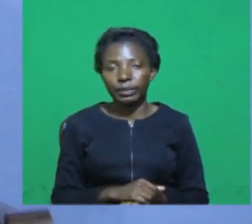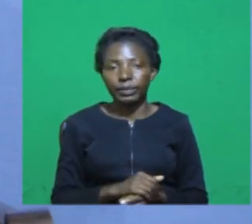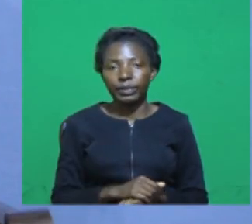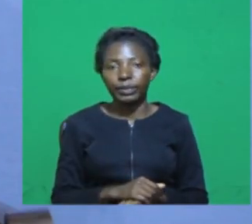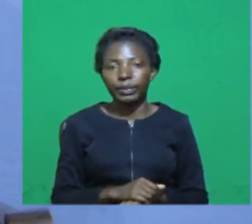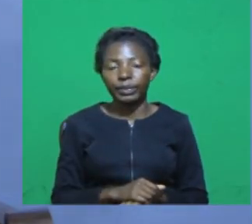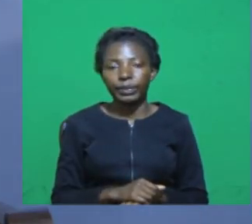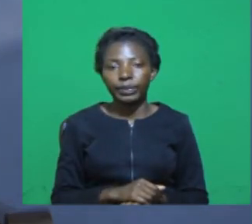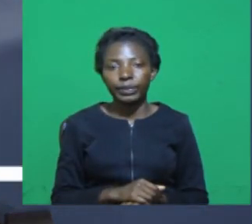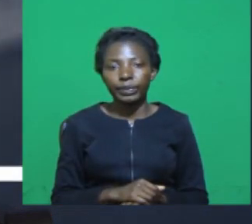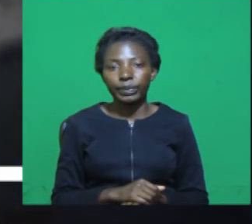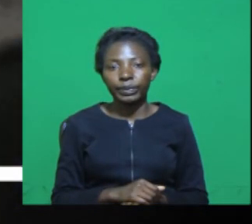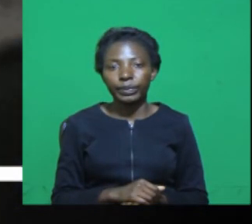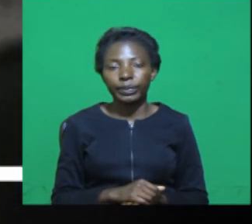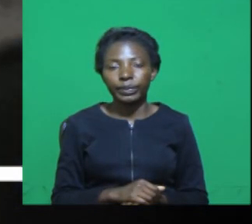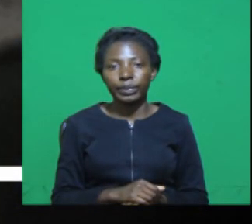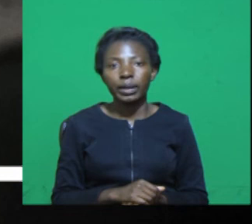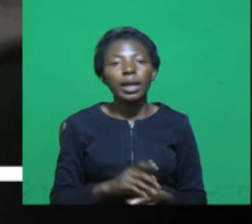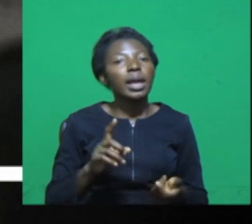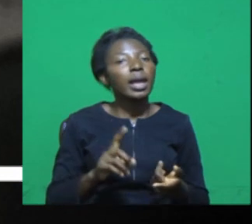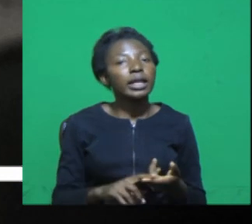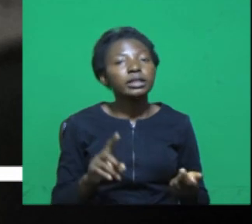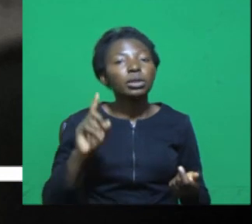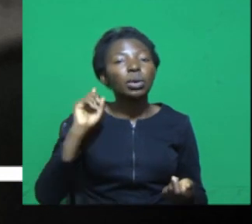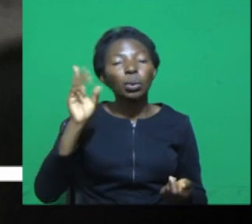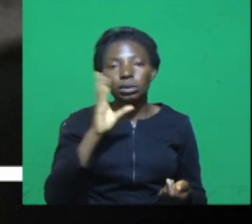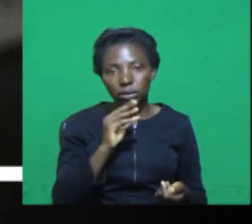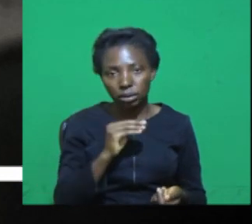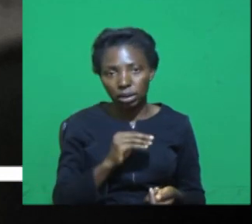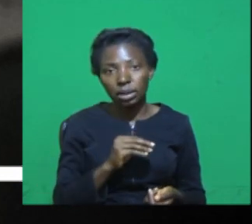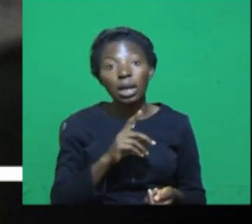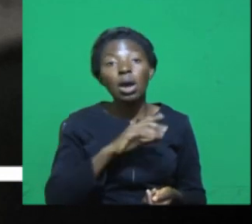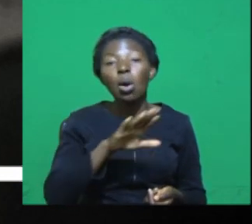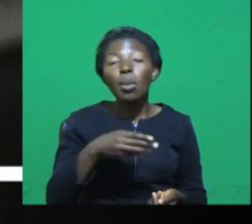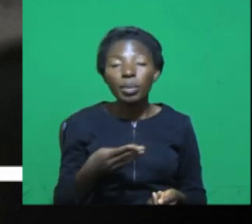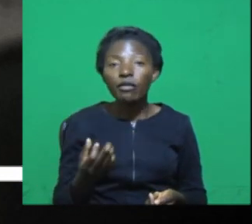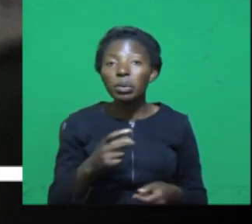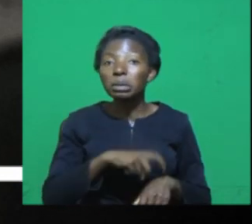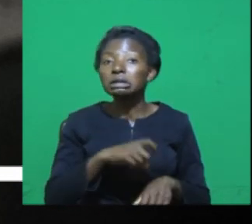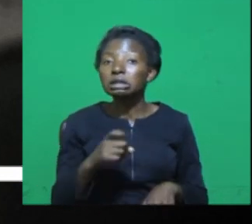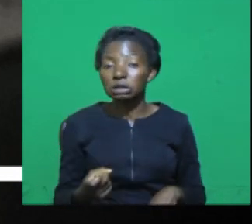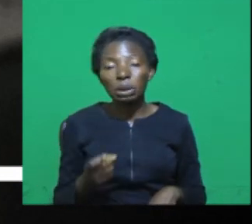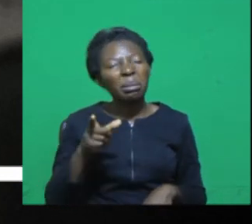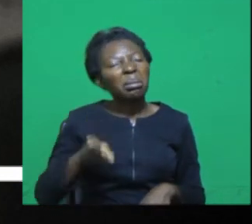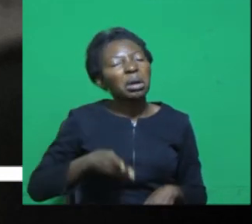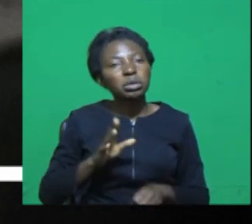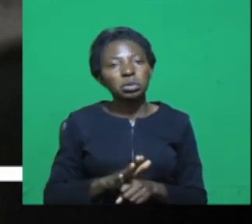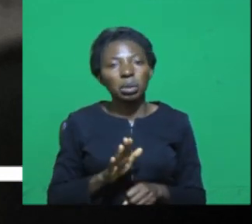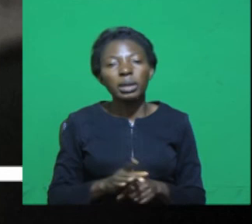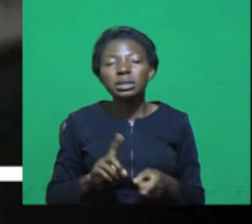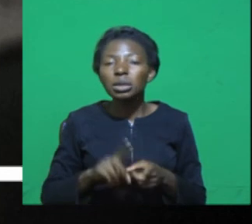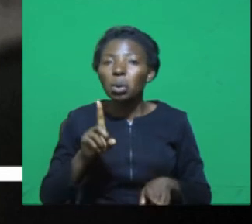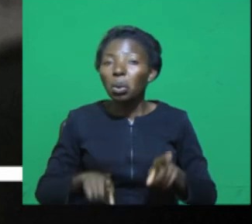Isaiah 3 vhesi 16. Yes pastor. Uyezve Jehovha wakati, vakunda veZioni zvavaine manyawi,